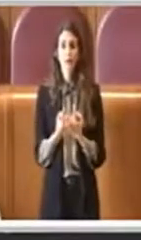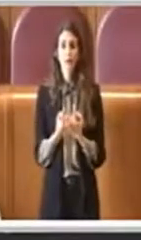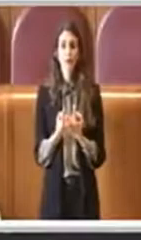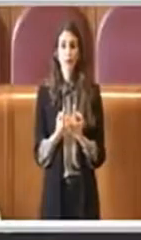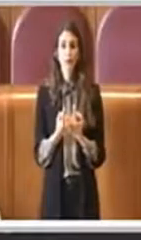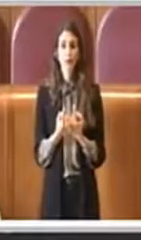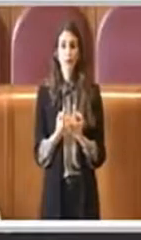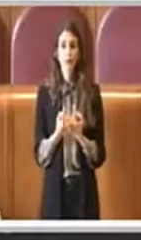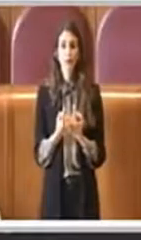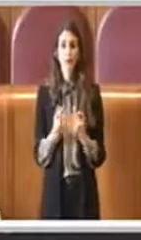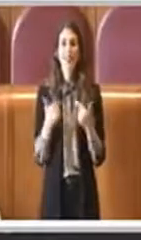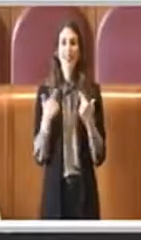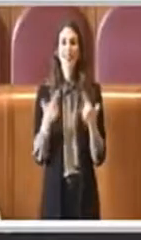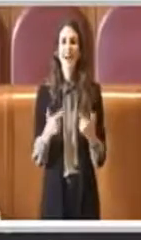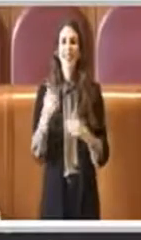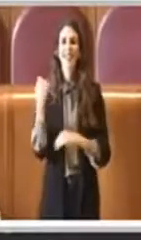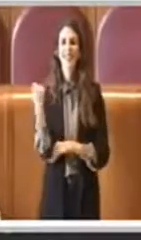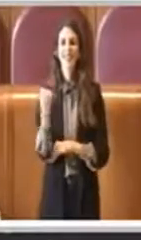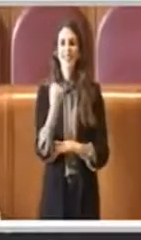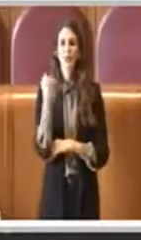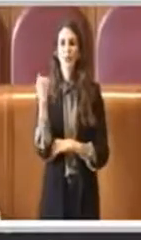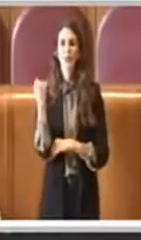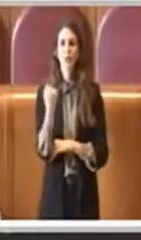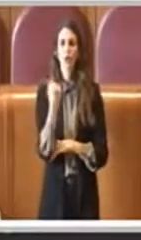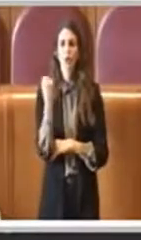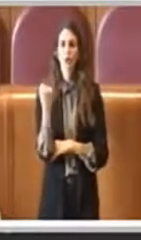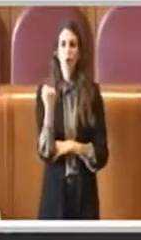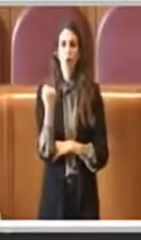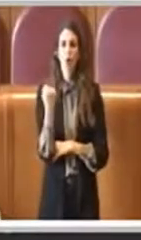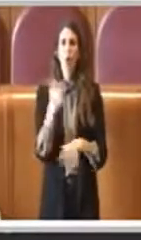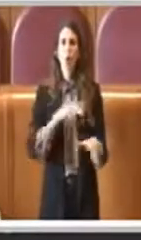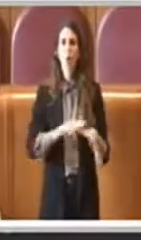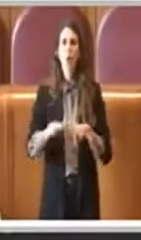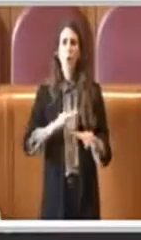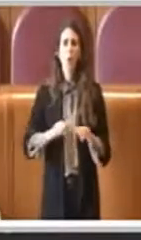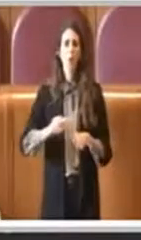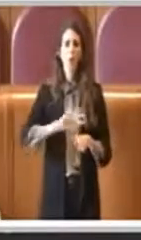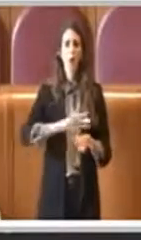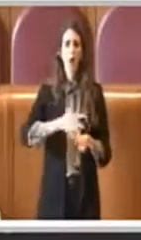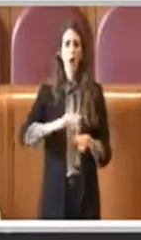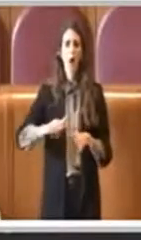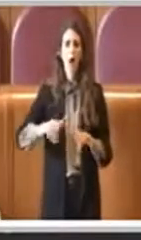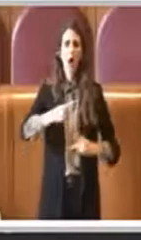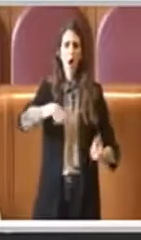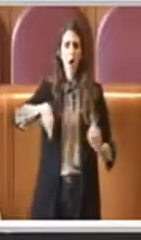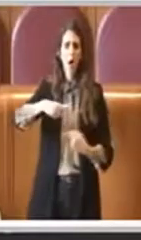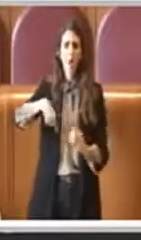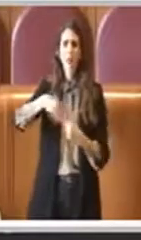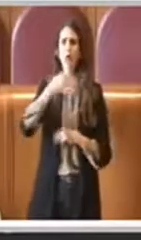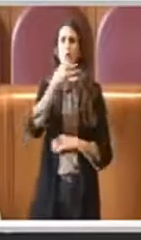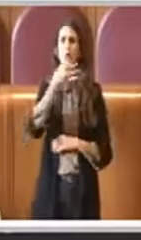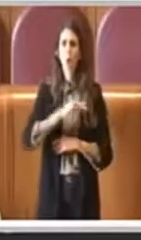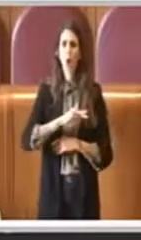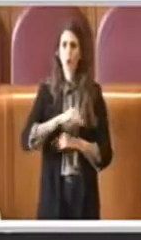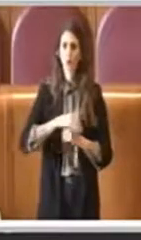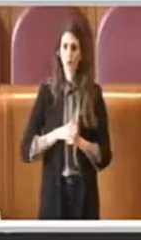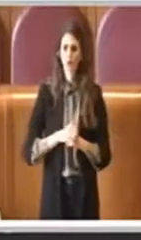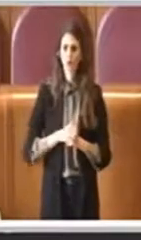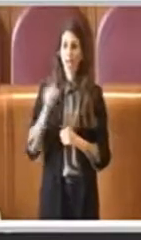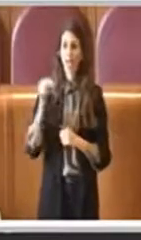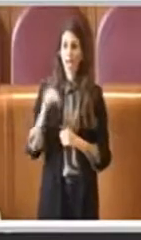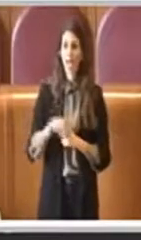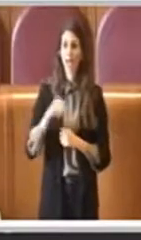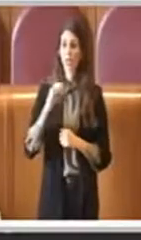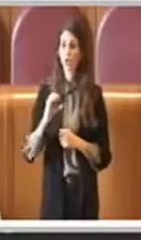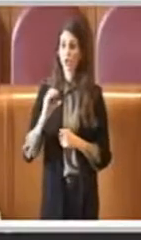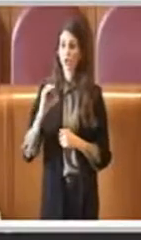di prestare servizio in altri comuni da parte quindi di NC, di noleggio con conducente,